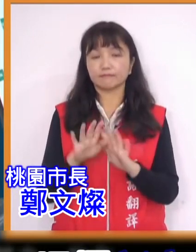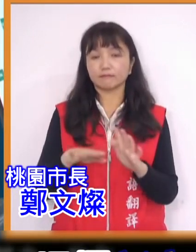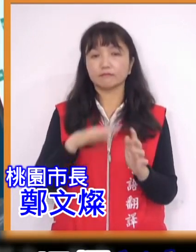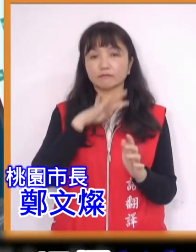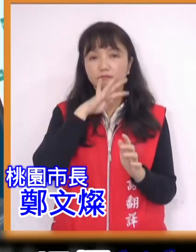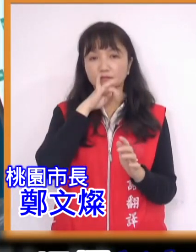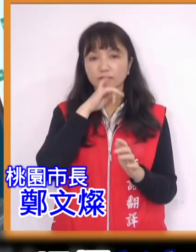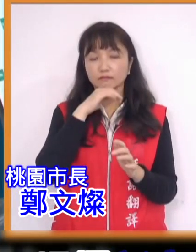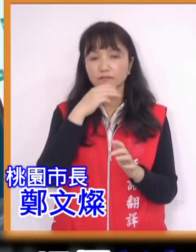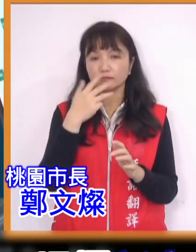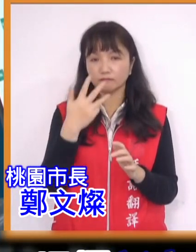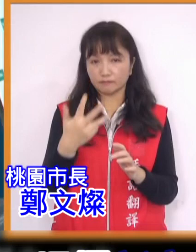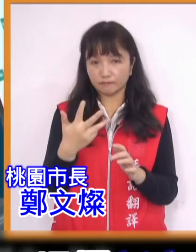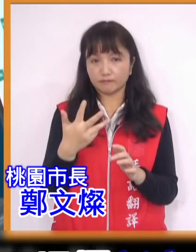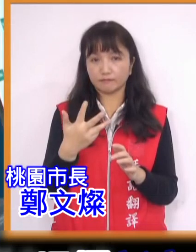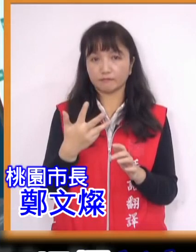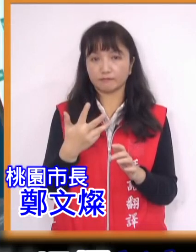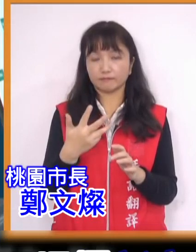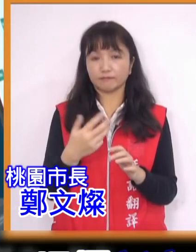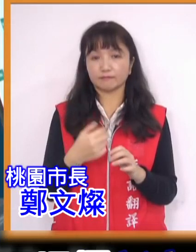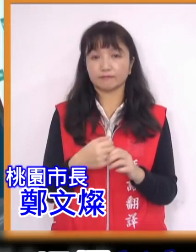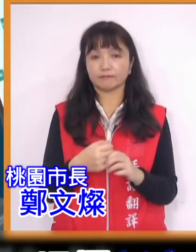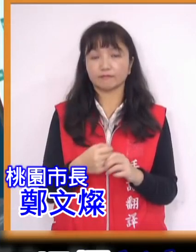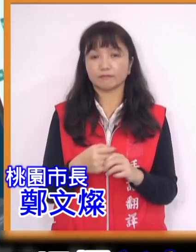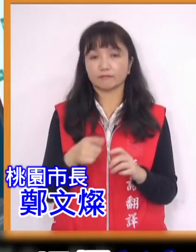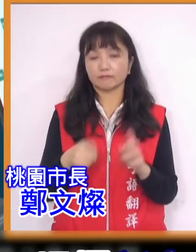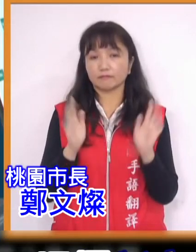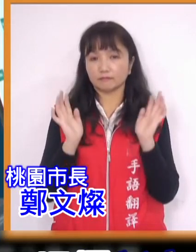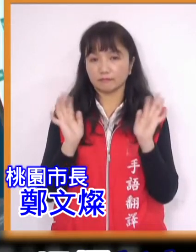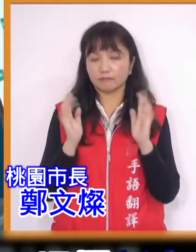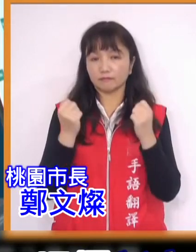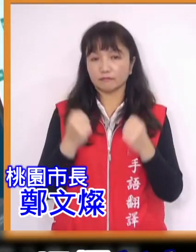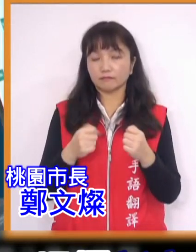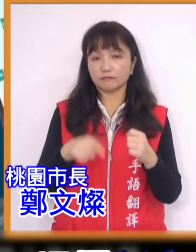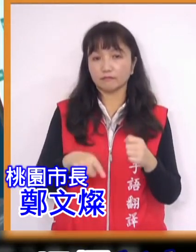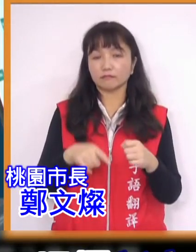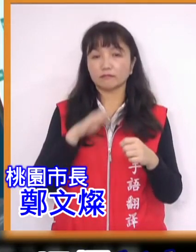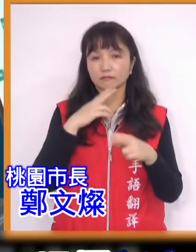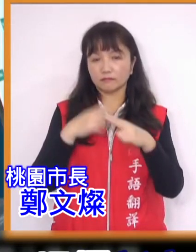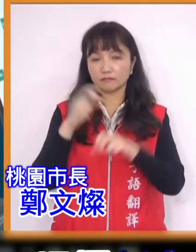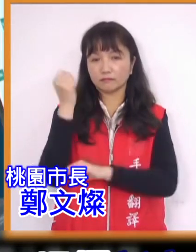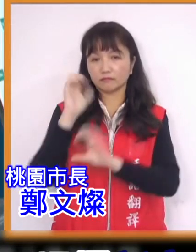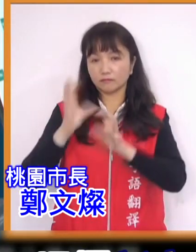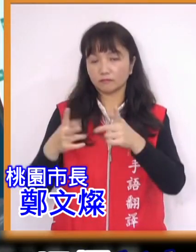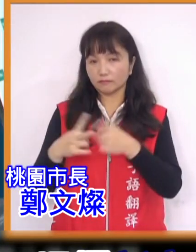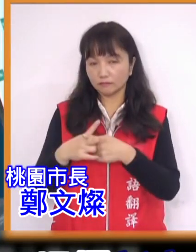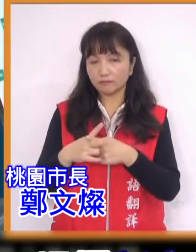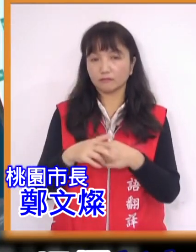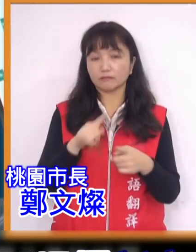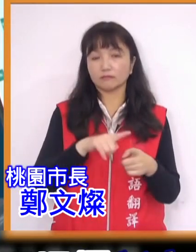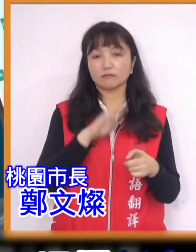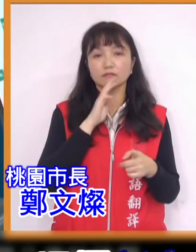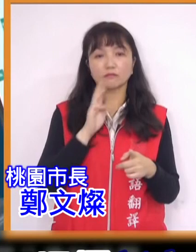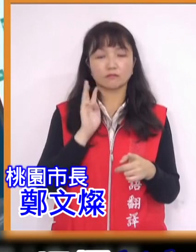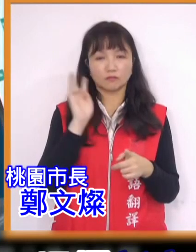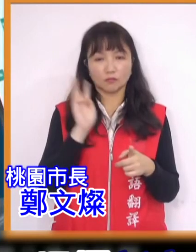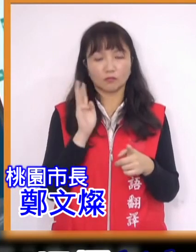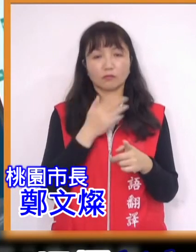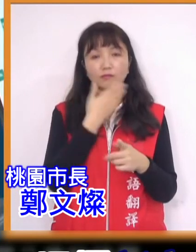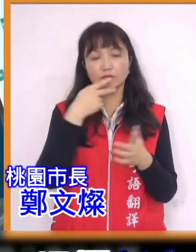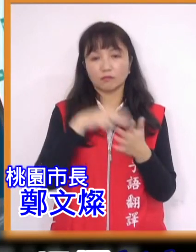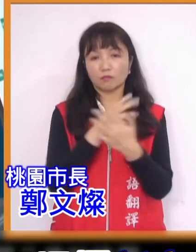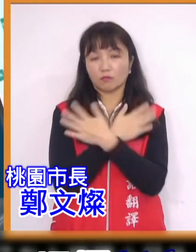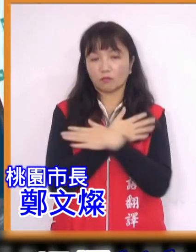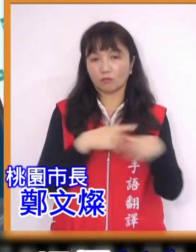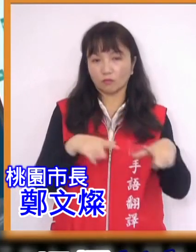8岁的这个孩子哦，在信义国小。另外一位在华盛顿私立幼儿